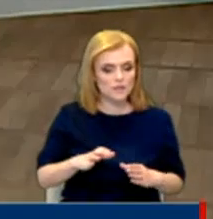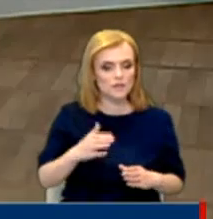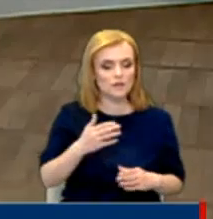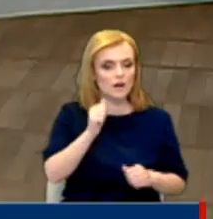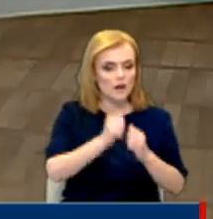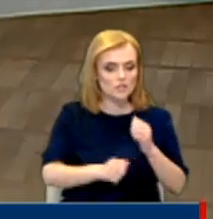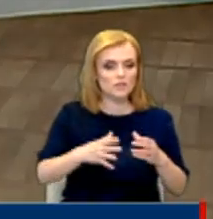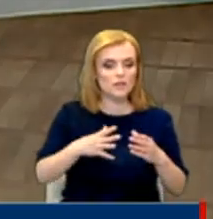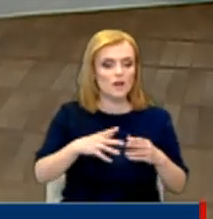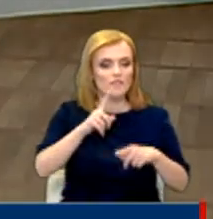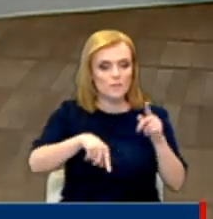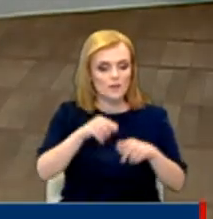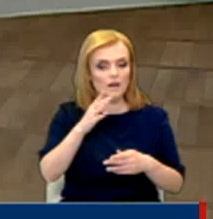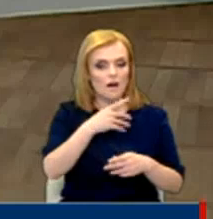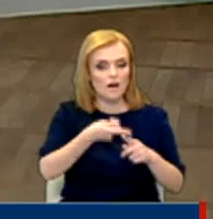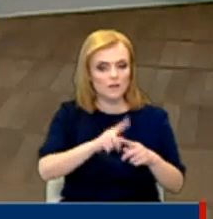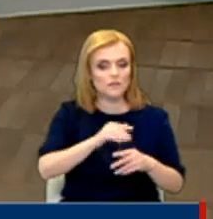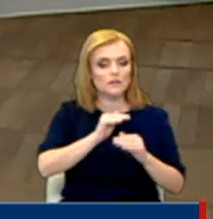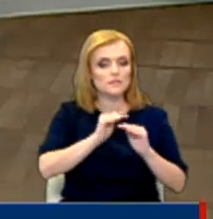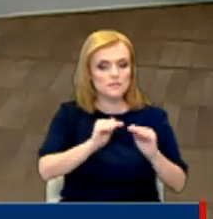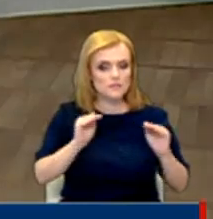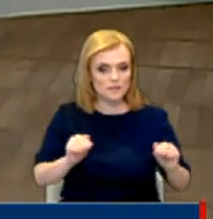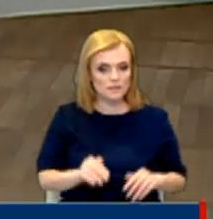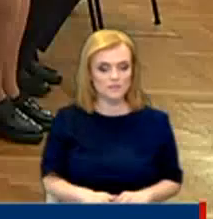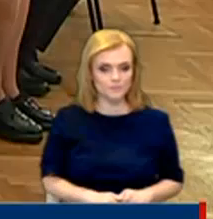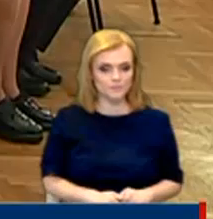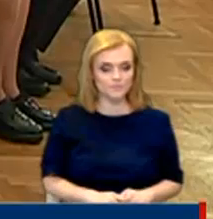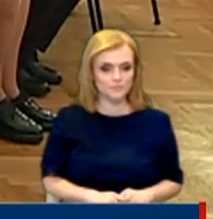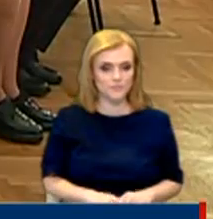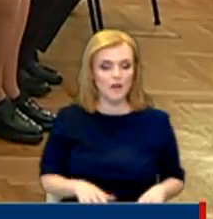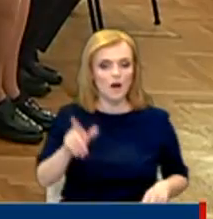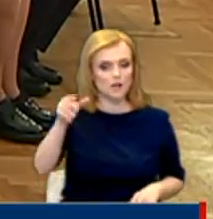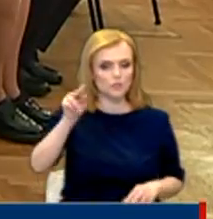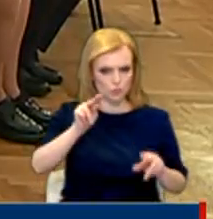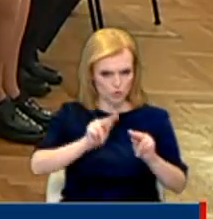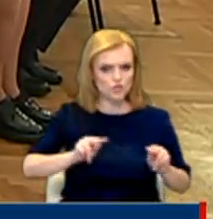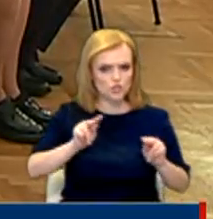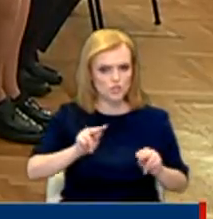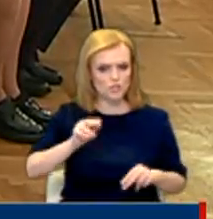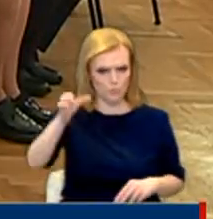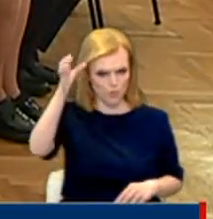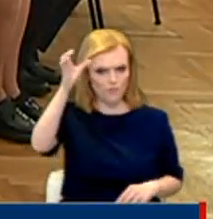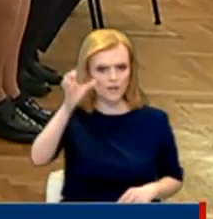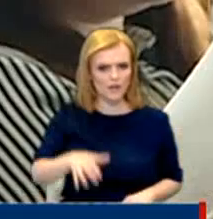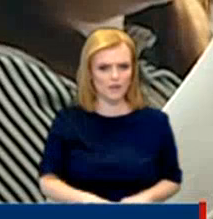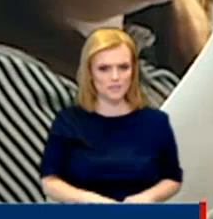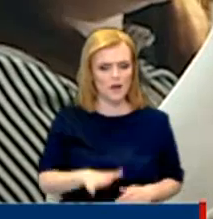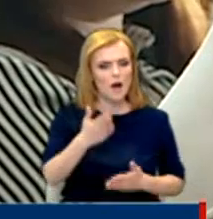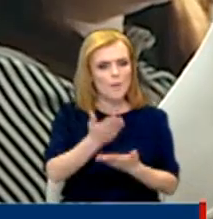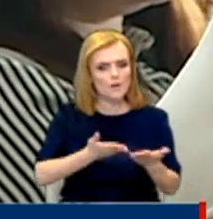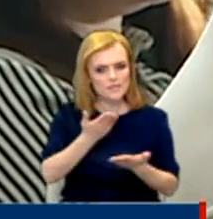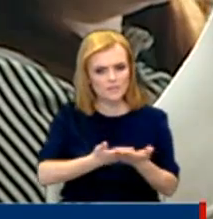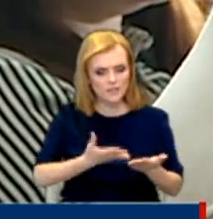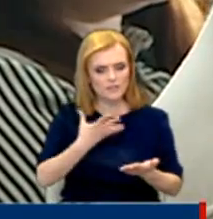iar dacă începe criza foamei, garantez că ei nu pot mânca bani. Profesorul le-a sugerat părinților să-și scoată micuții mai des